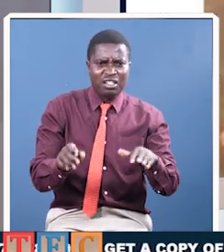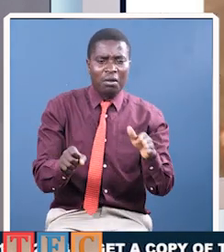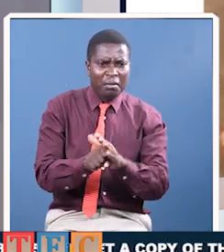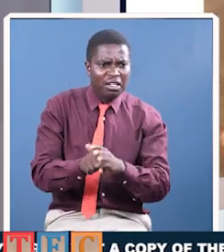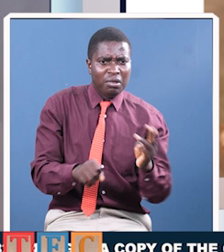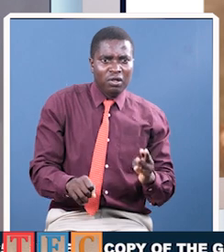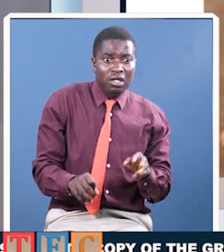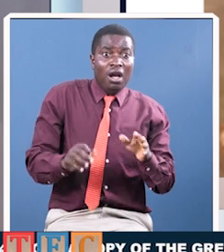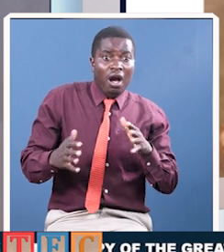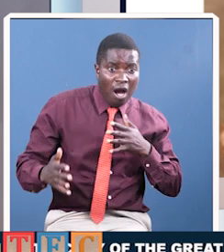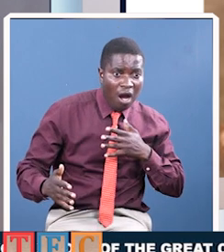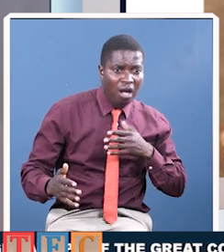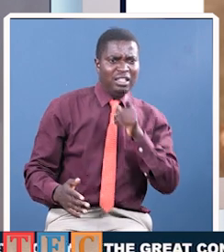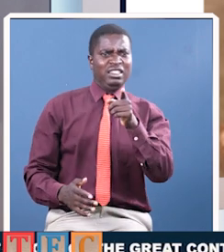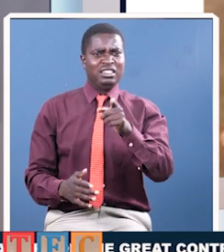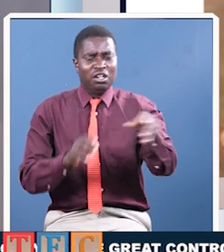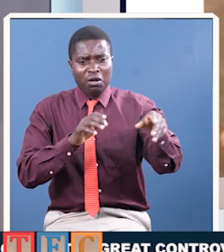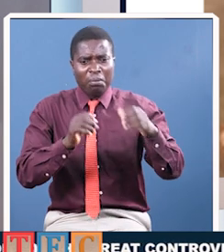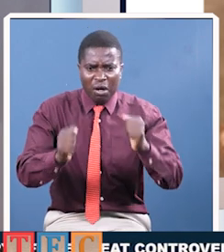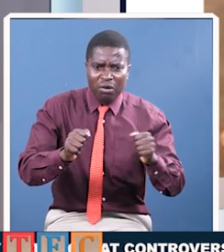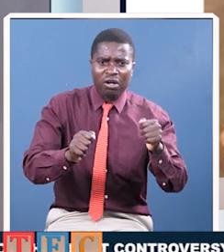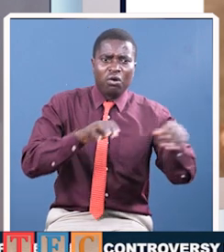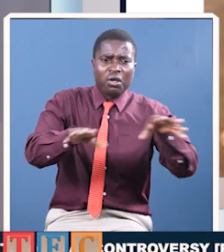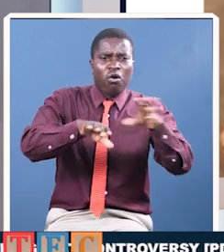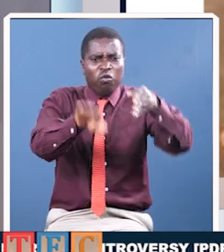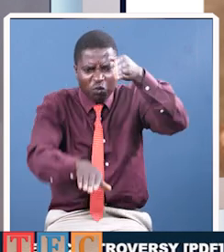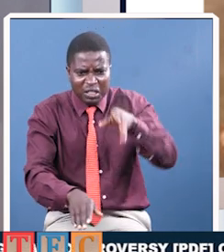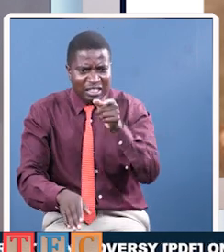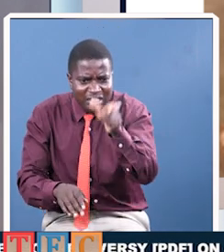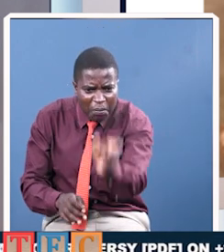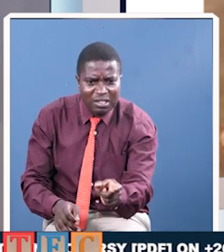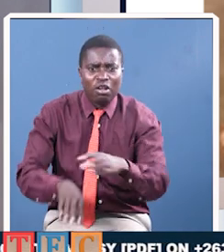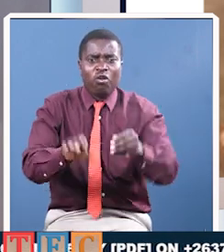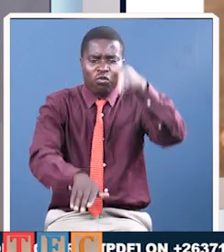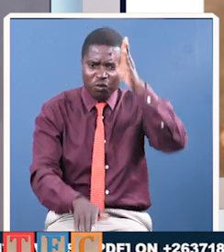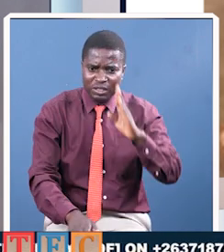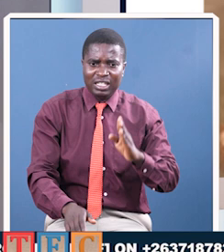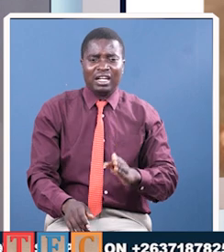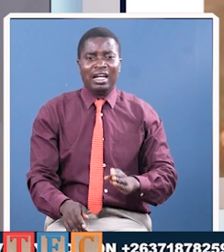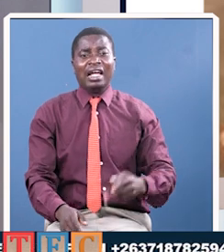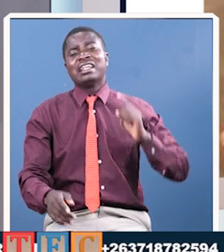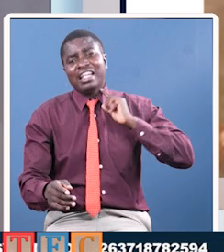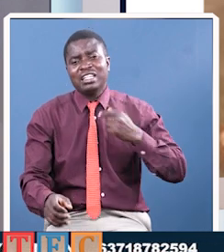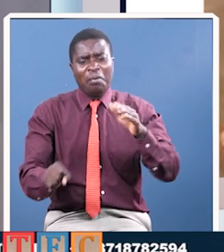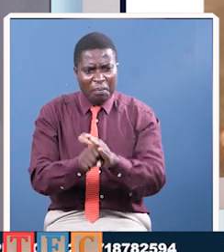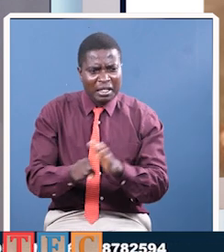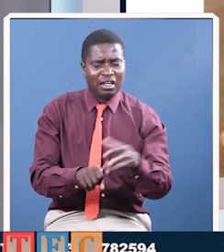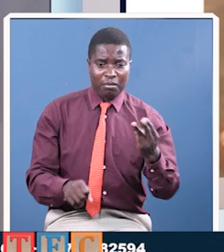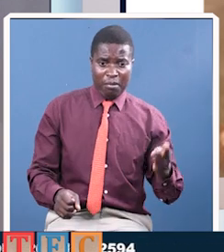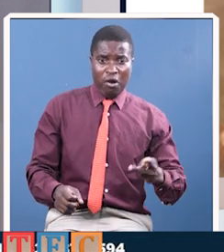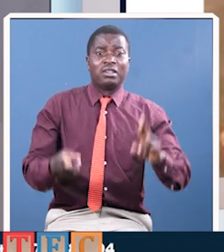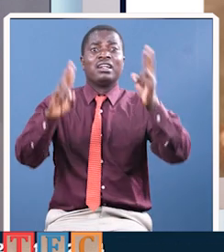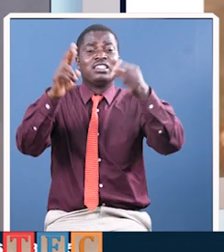aya vari kuti uyu isimba guru raMwari, he is a man of God. Anonzi deceived great and small, vane